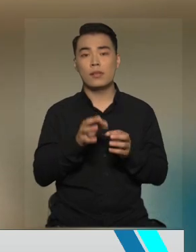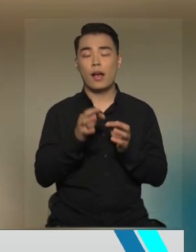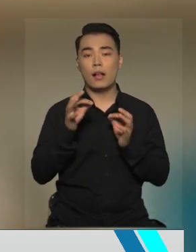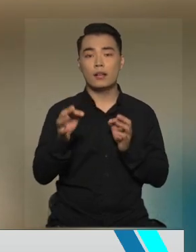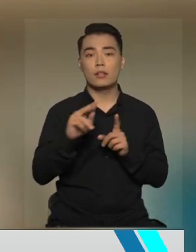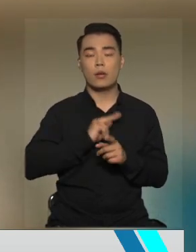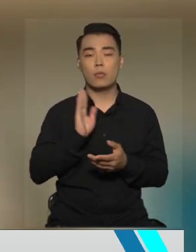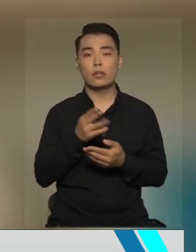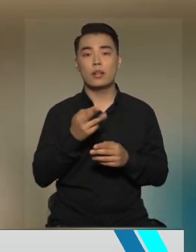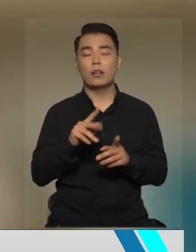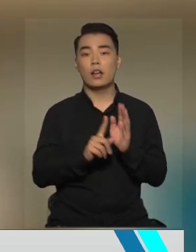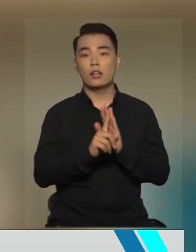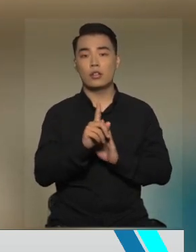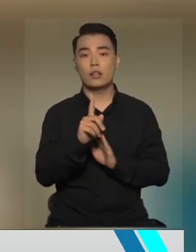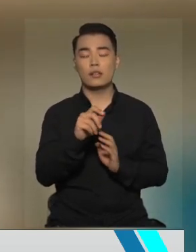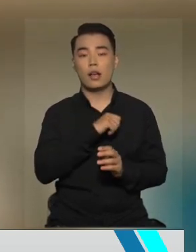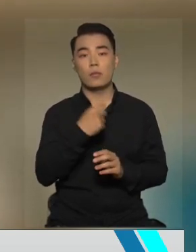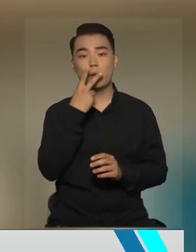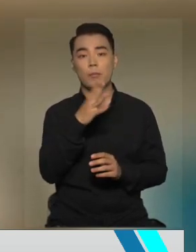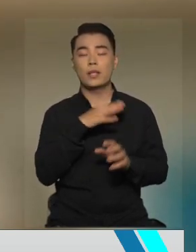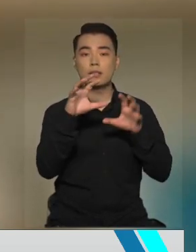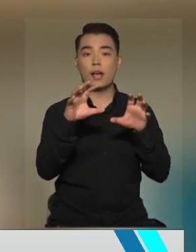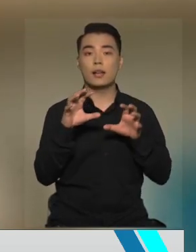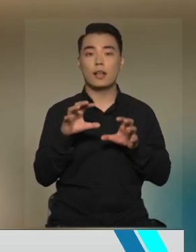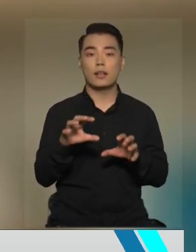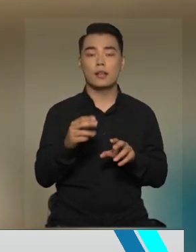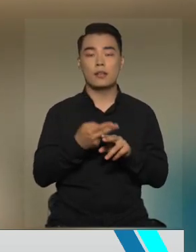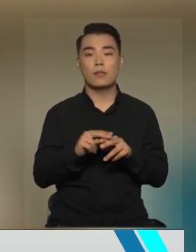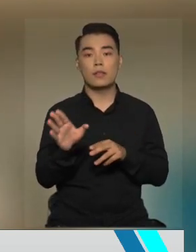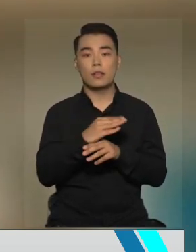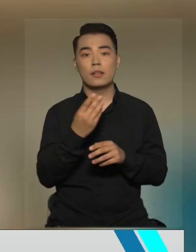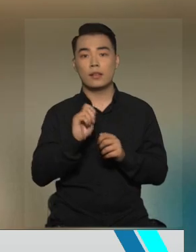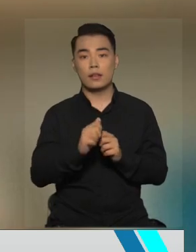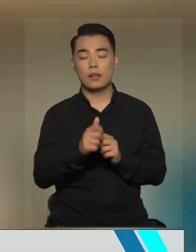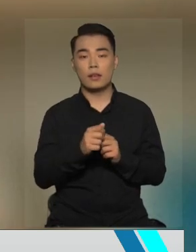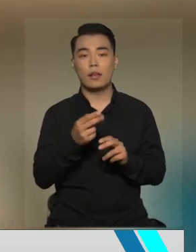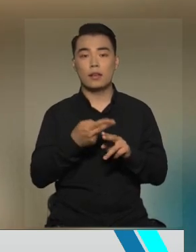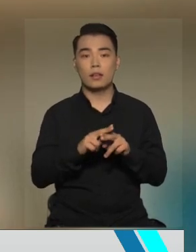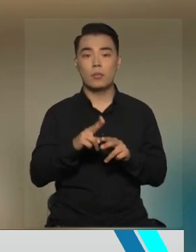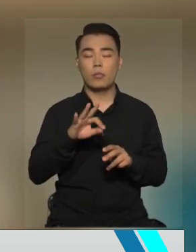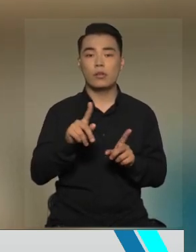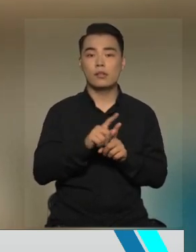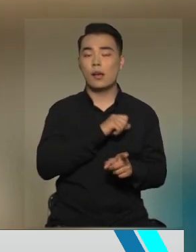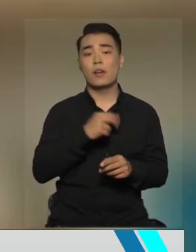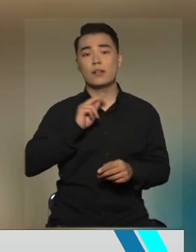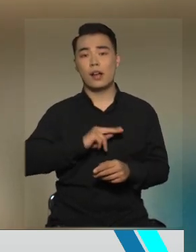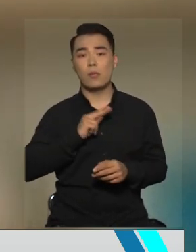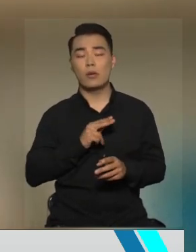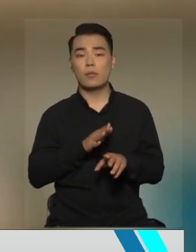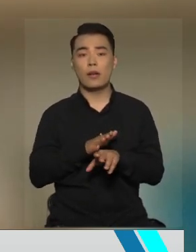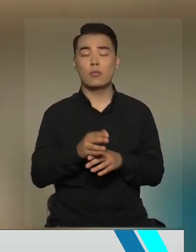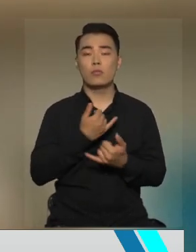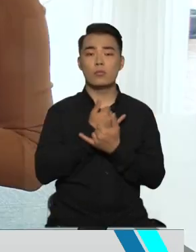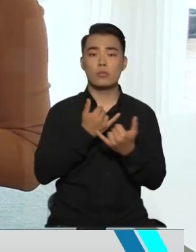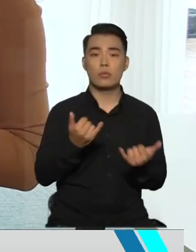Для начала пускай они выделят, кто это такие. В законодательстве напишут фрилансер. Это тот, кто оказывает там рекламные услуги или